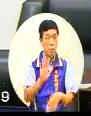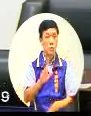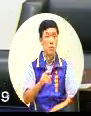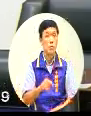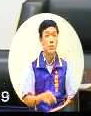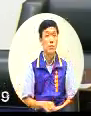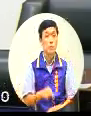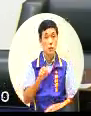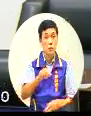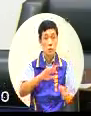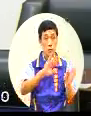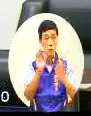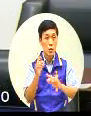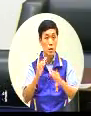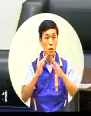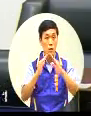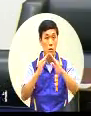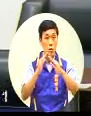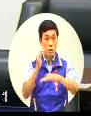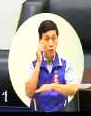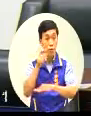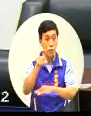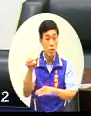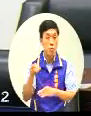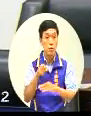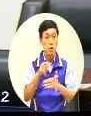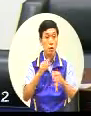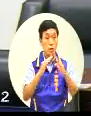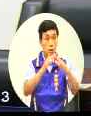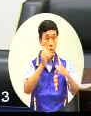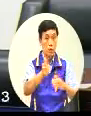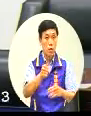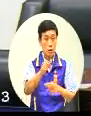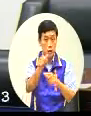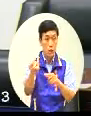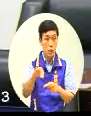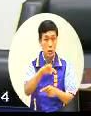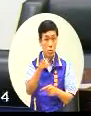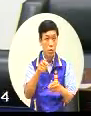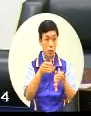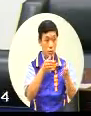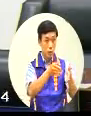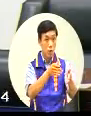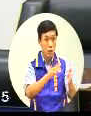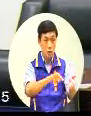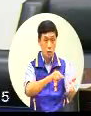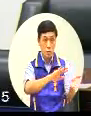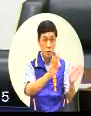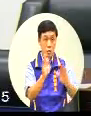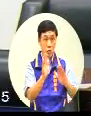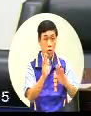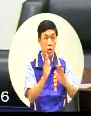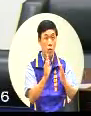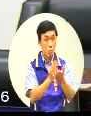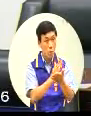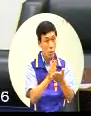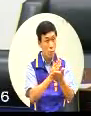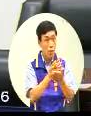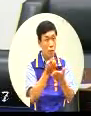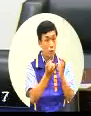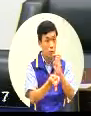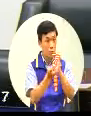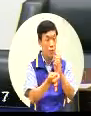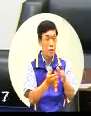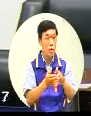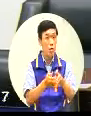部分政府这边，我拜托市长，你们是不是好好的去深深的评估一下， 这个部分是一定要这样来做吗？还是